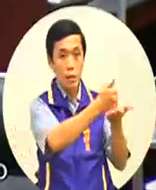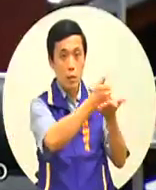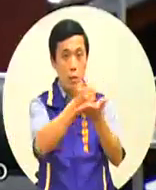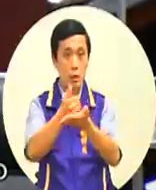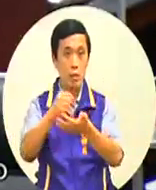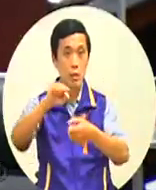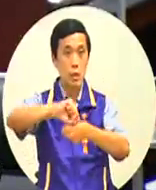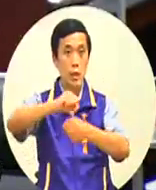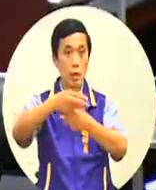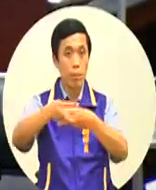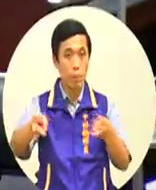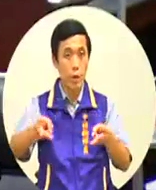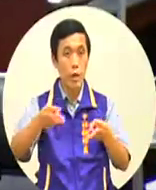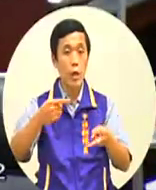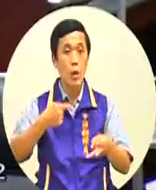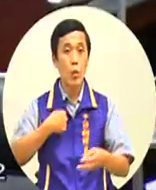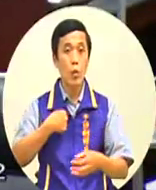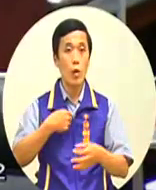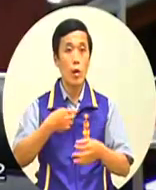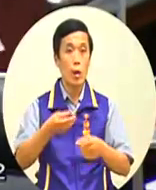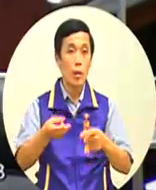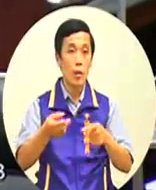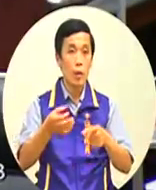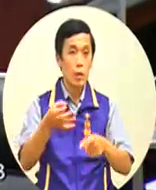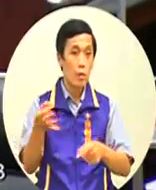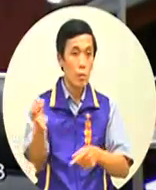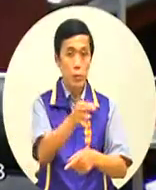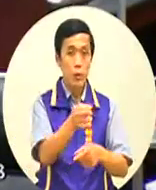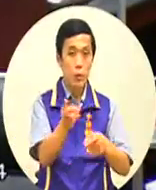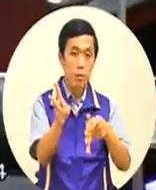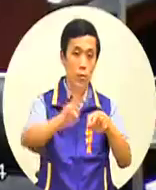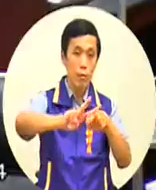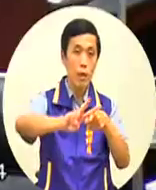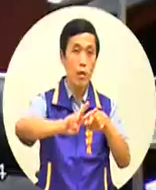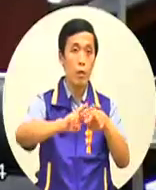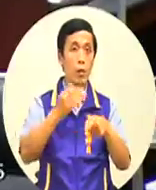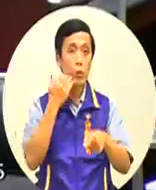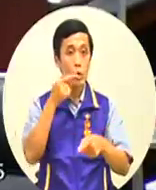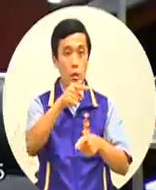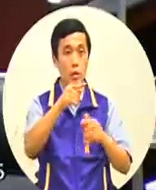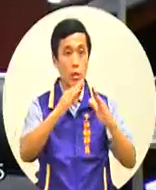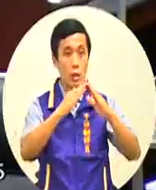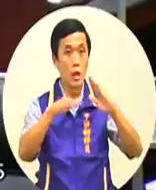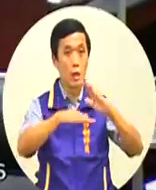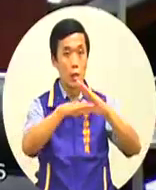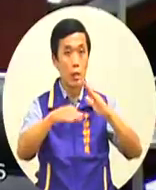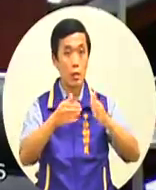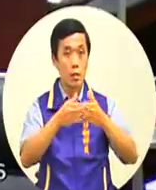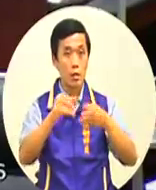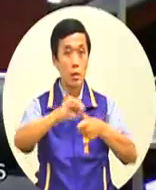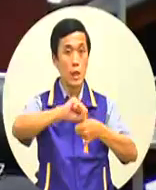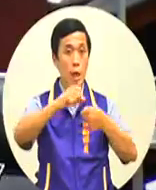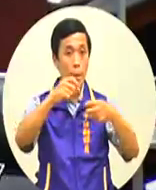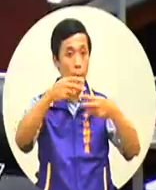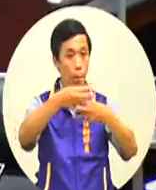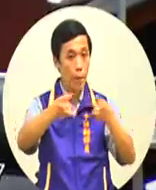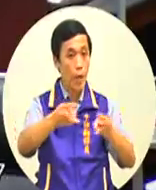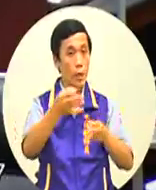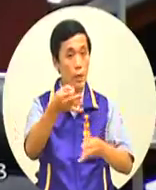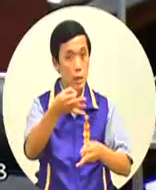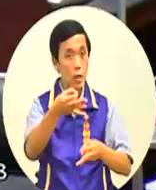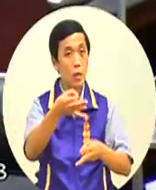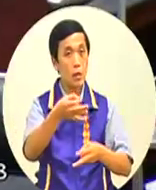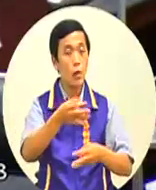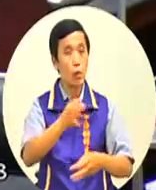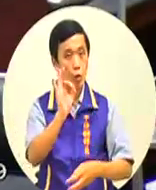得率先赔钱加班费给你。你若有需要家庭，有需要这个加班费，你需要加班就 OK